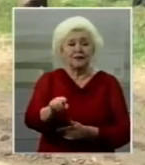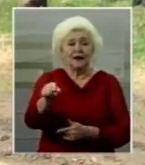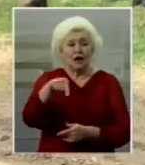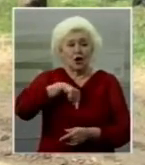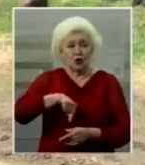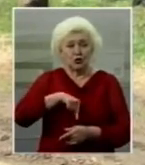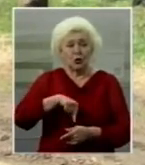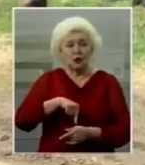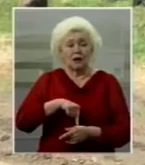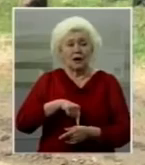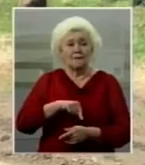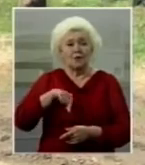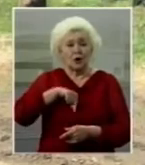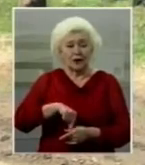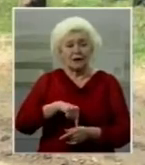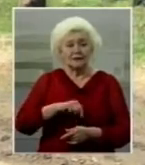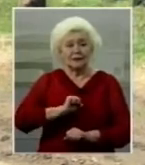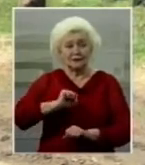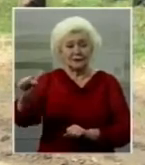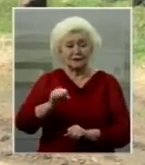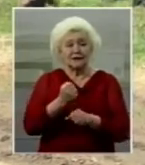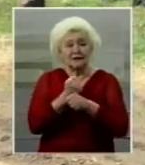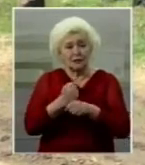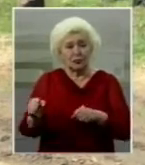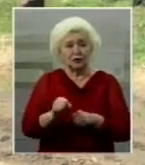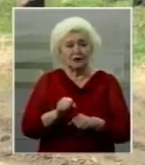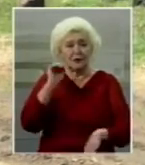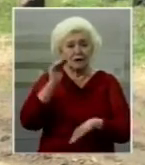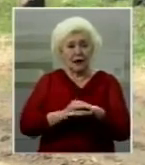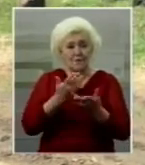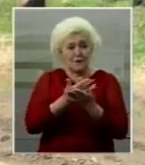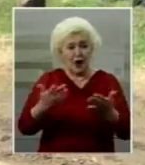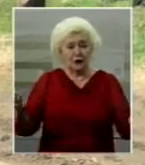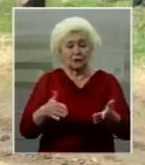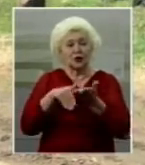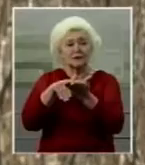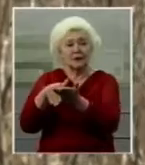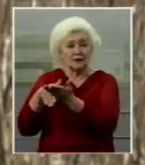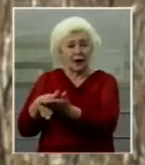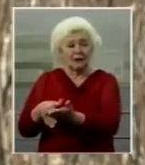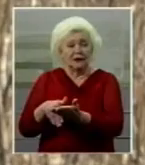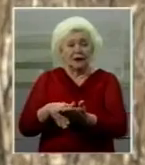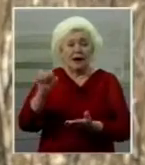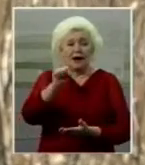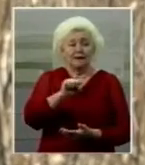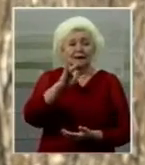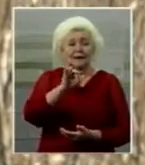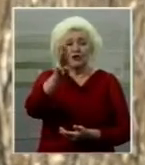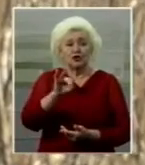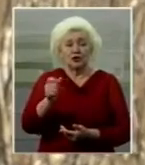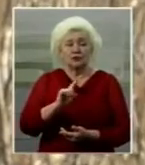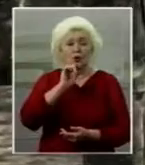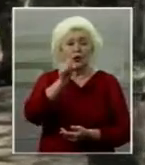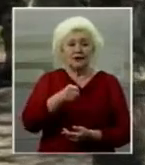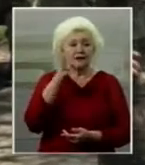моральний, ну, стійкість до подолання факторів несприятливих. Андрій Іщенко рік на